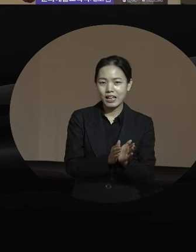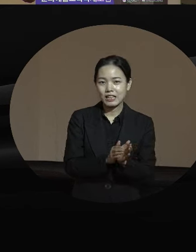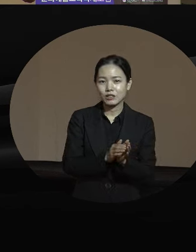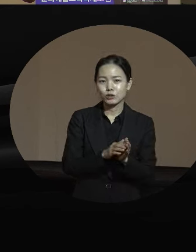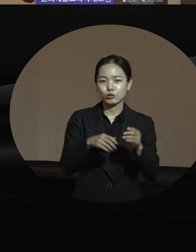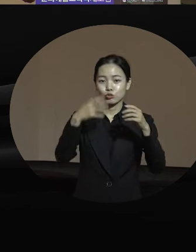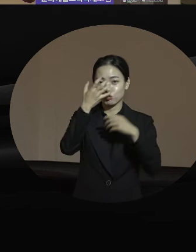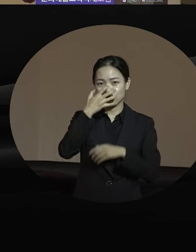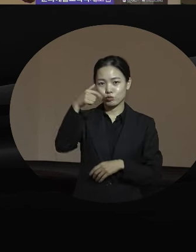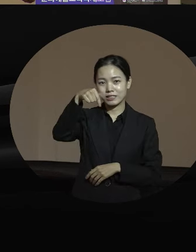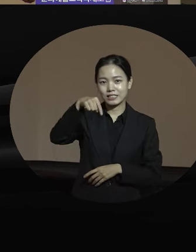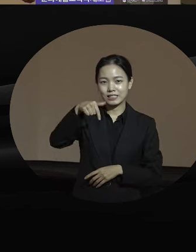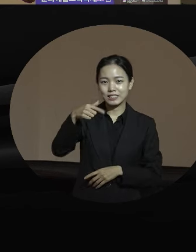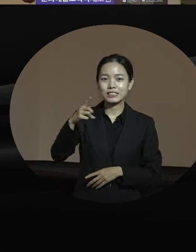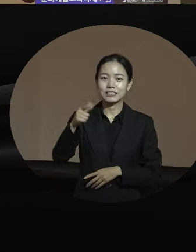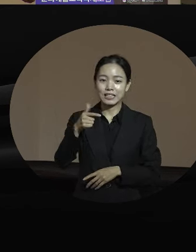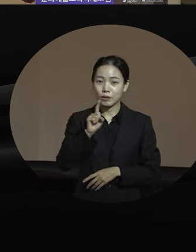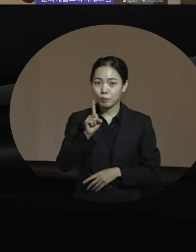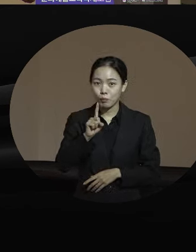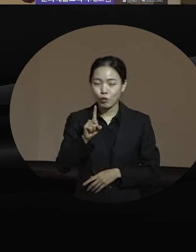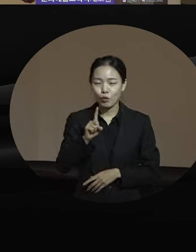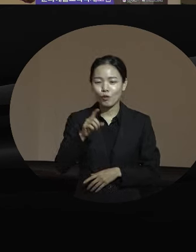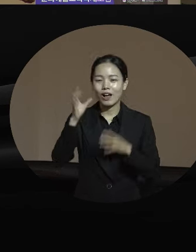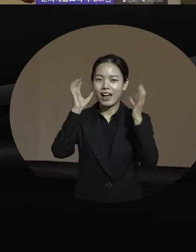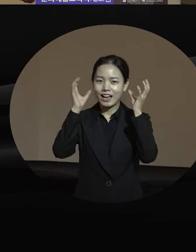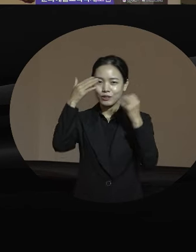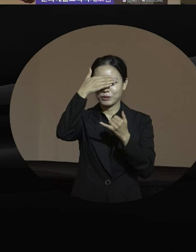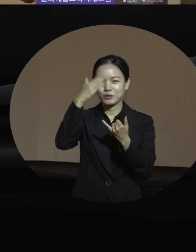아동 청소년을 위한 예술활동 특화 거점으로서